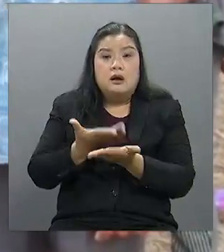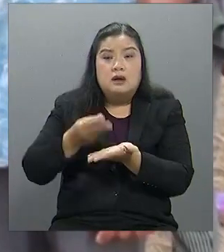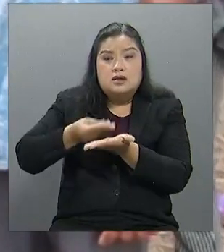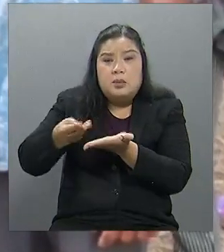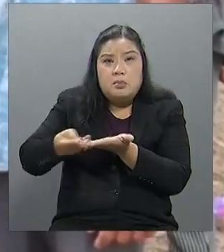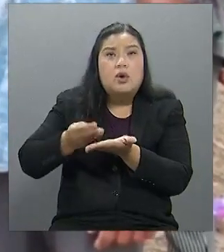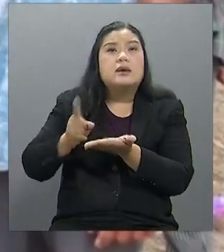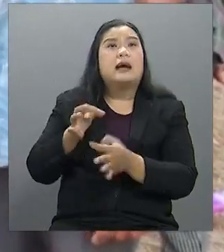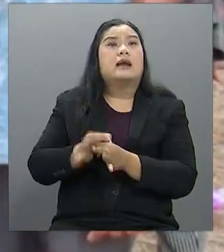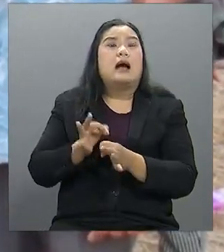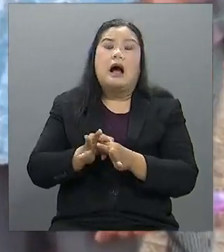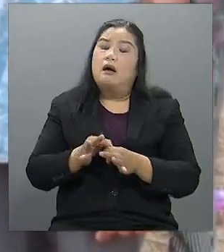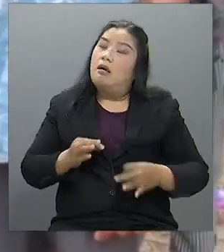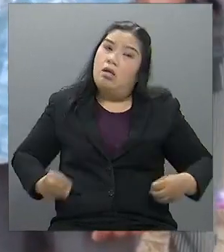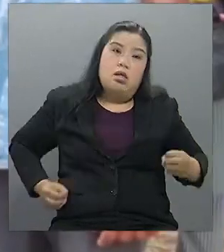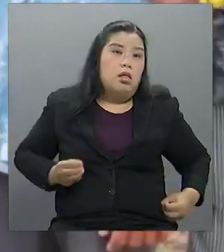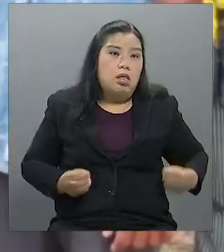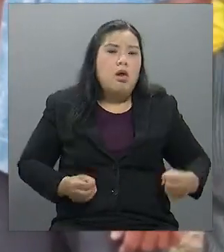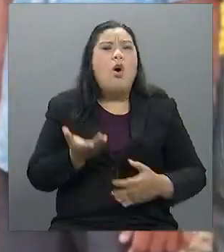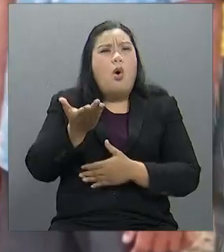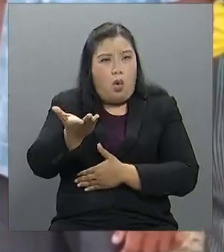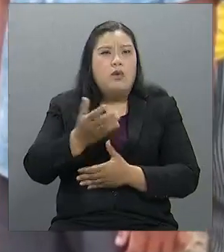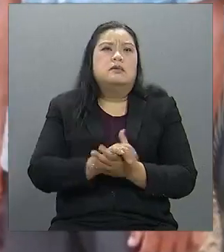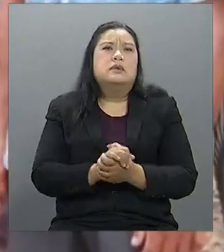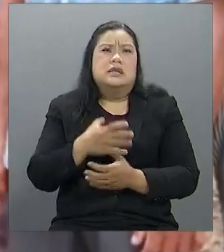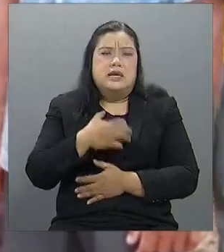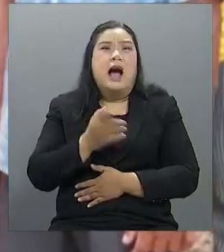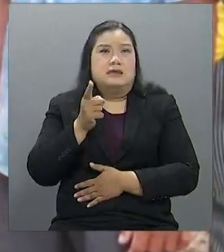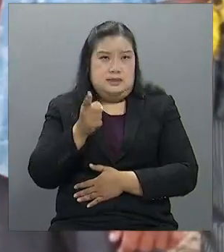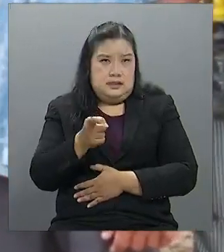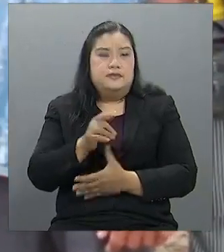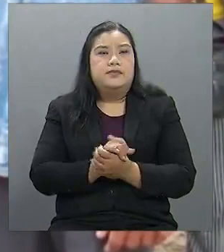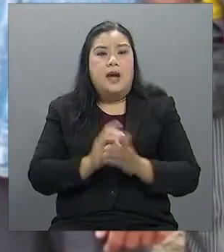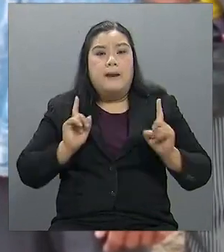่ต้องการไฟ ต้องการไฟเพื่อจะทำการเกษตรบ้างอะไรบ้